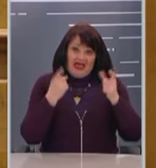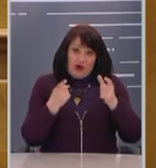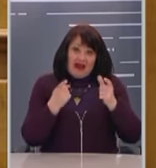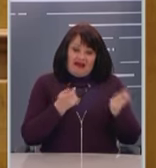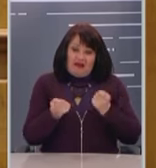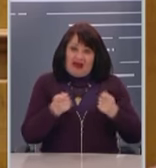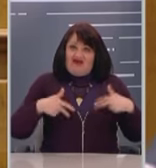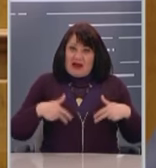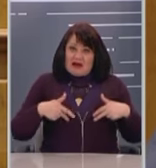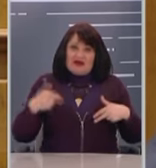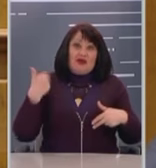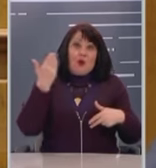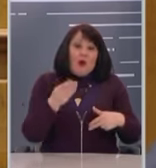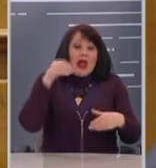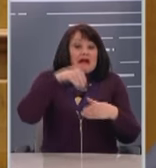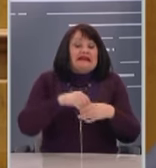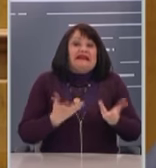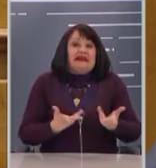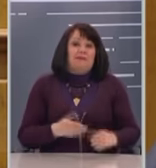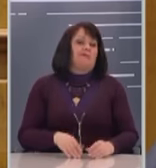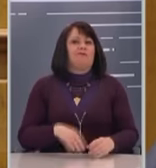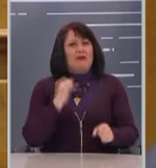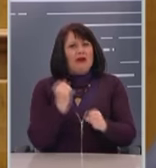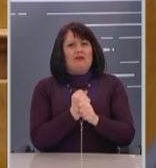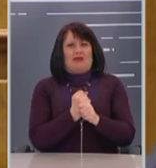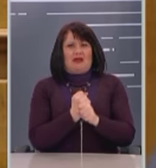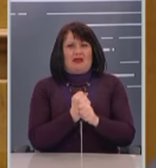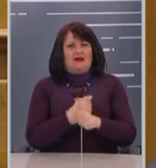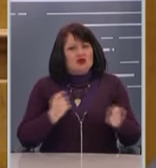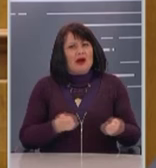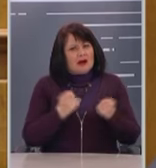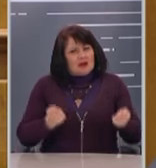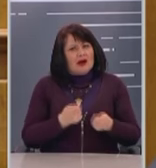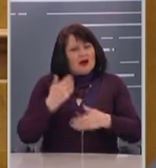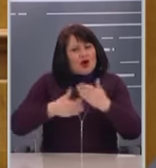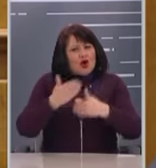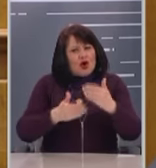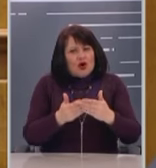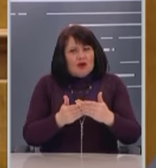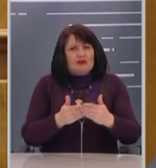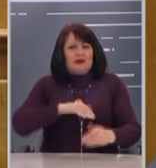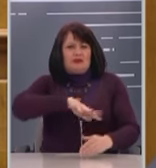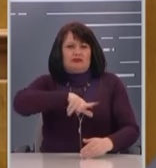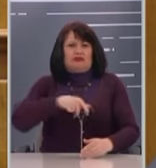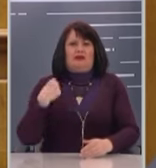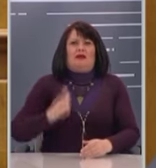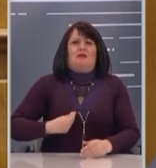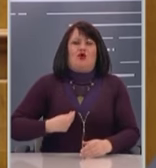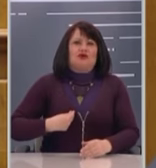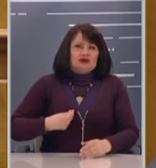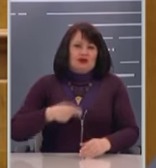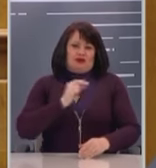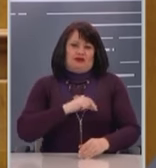Δημοκρατίας. Μια συνειδητή πρακτική που λαιλάτισε το δημόσιο συμφέρον και έφερε τεράστια ζημιά στα ασφαλιστικά